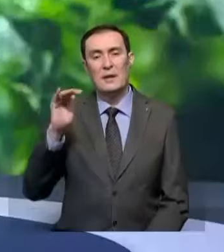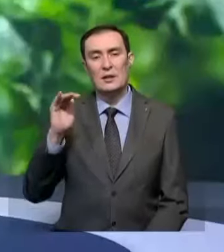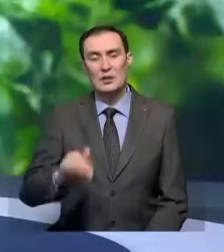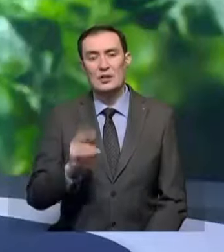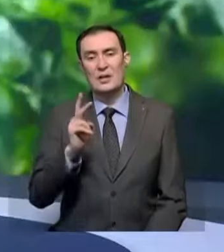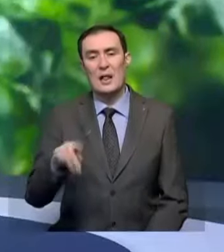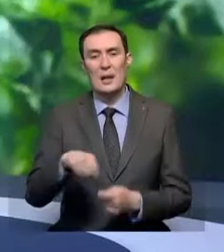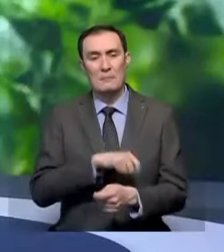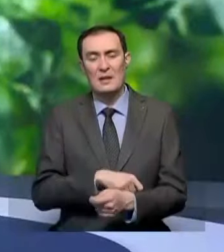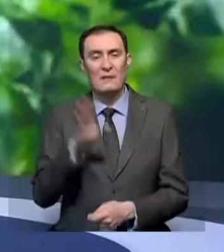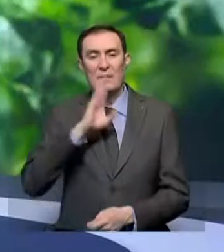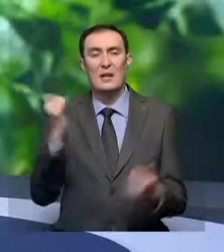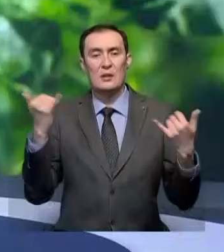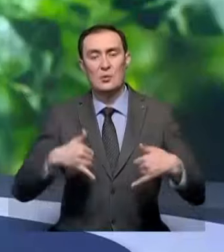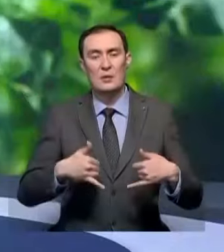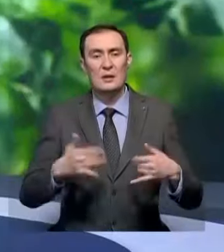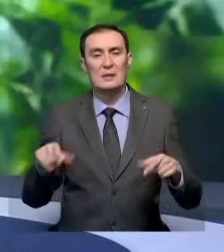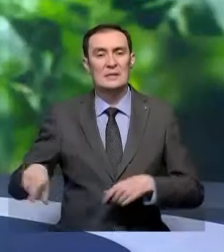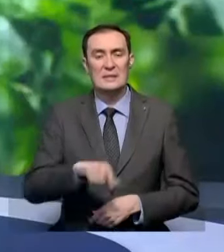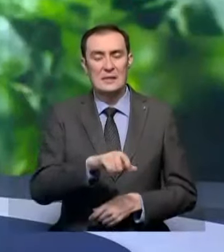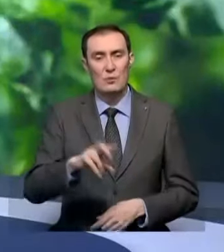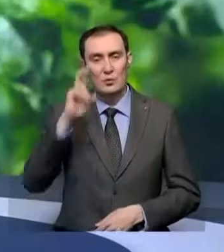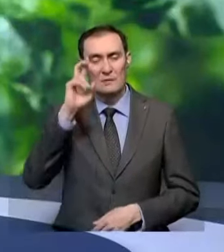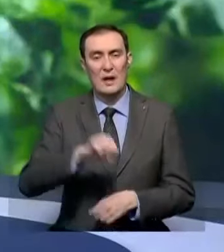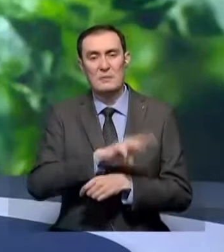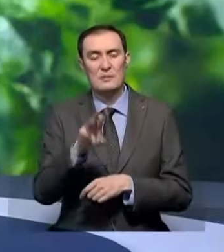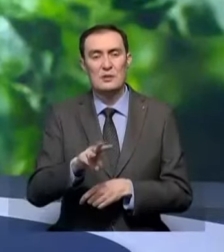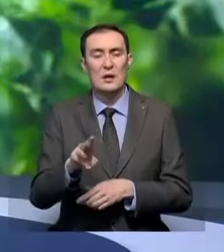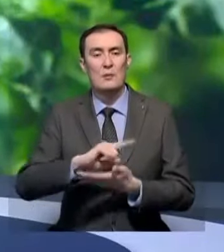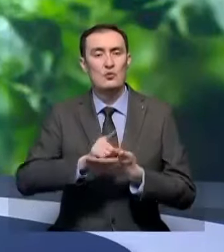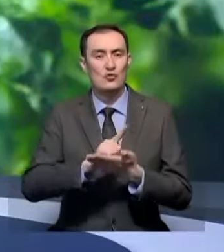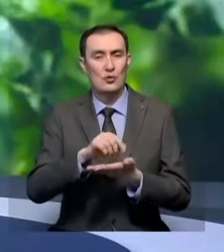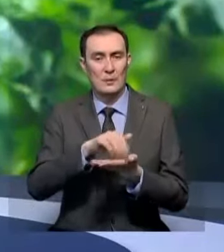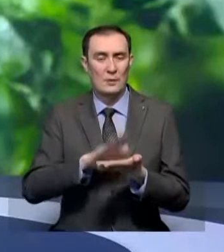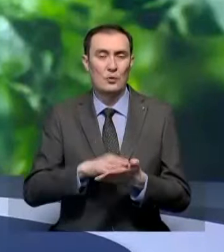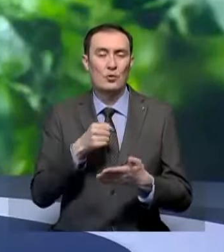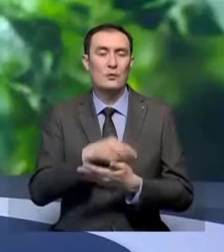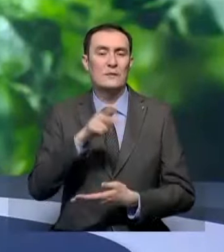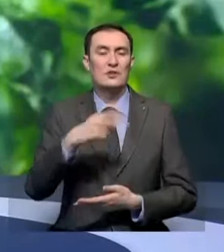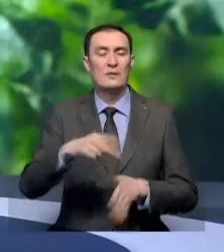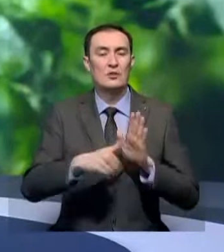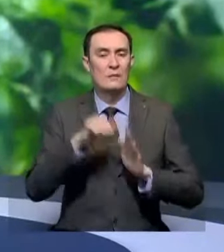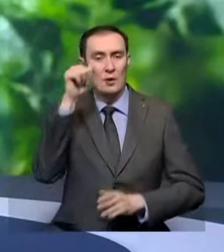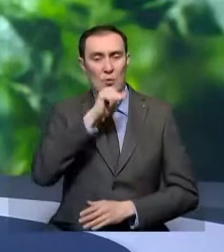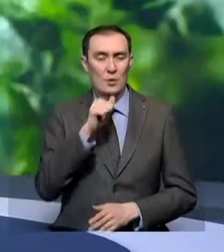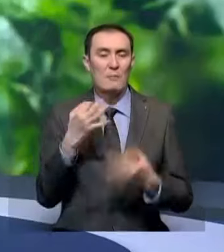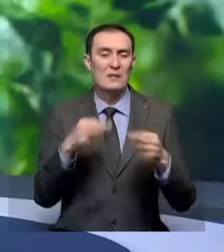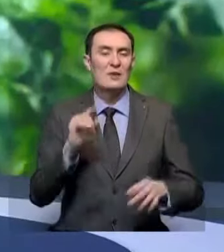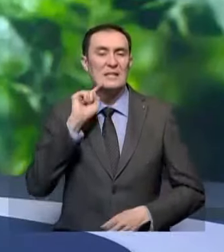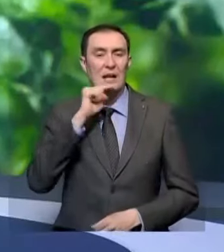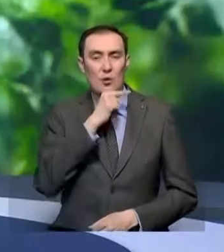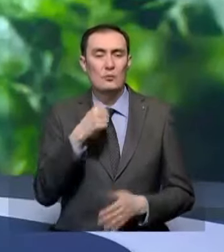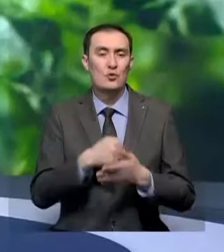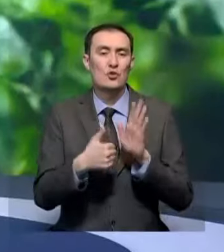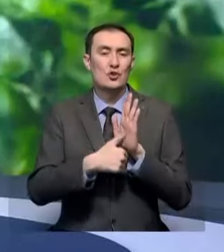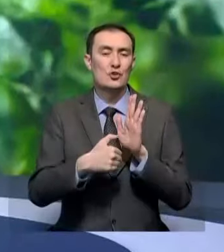35 тысяч километров ирригационных систем страны обеспечат приборами учета до 2026 года. Это позволит сэкономить